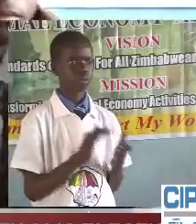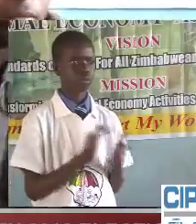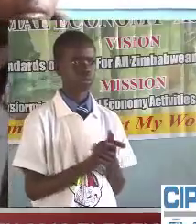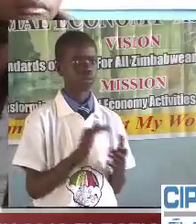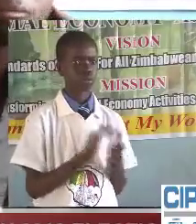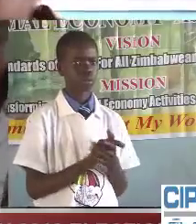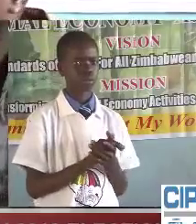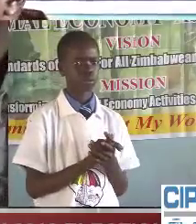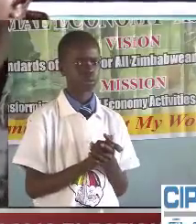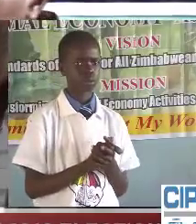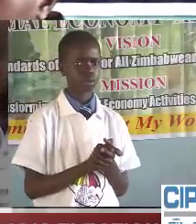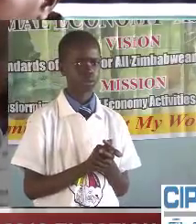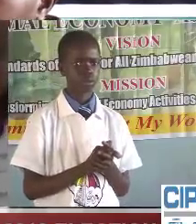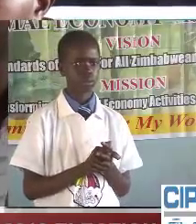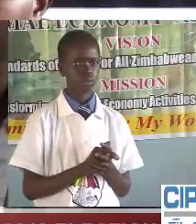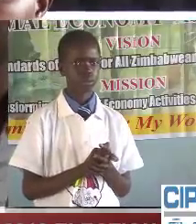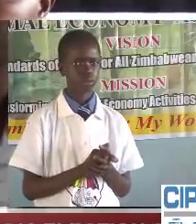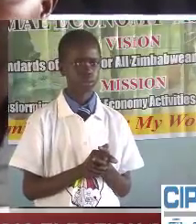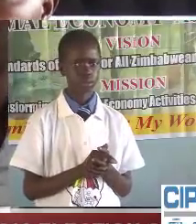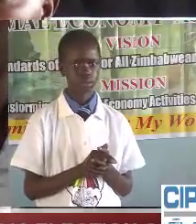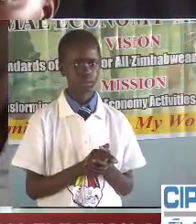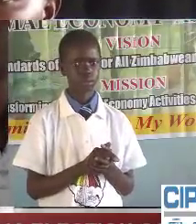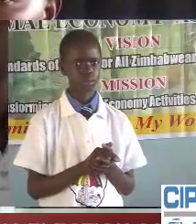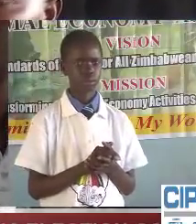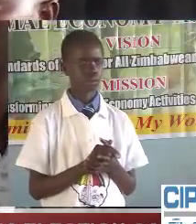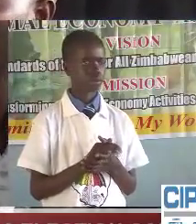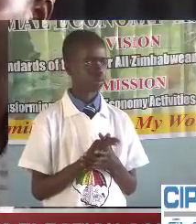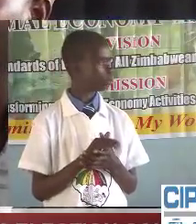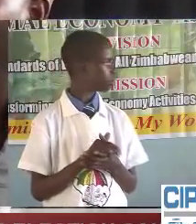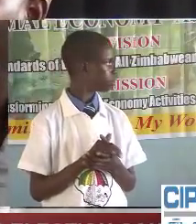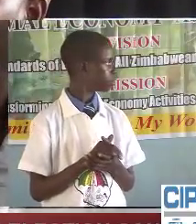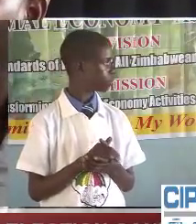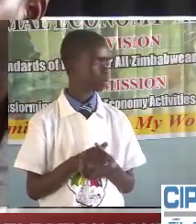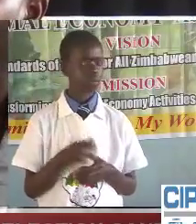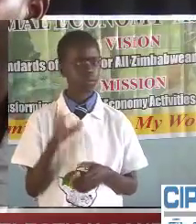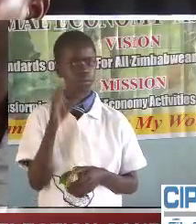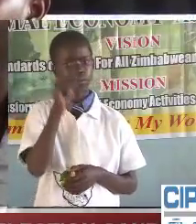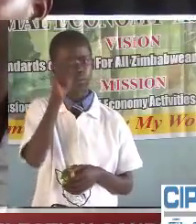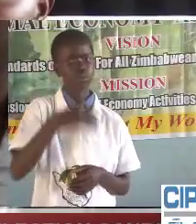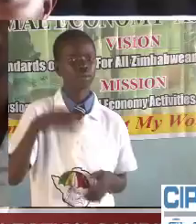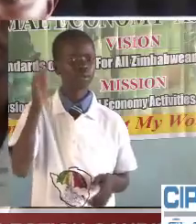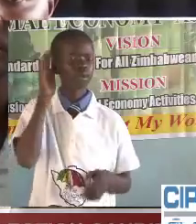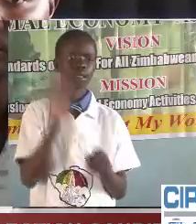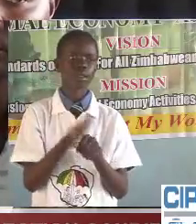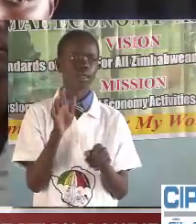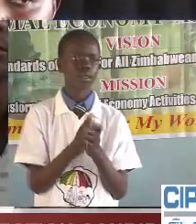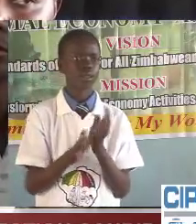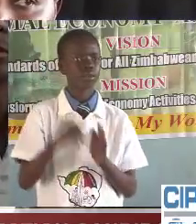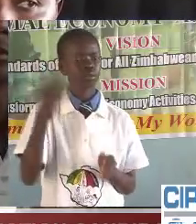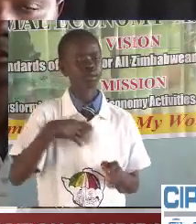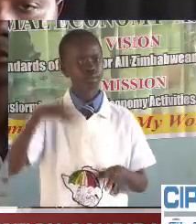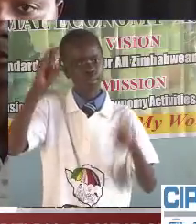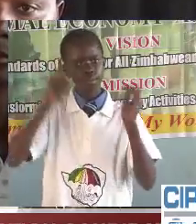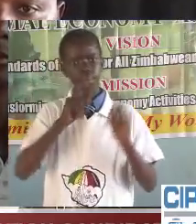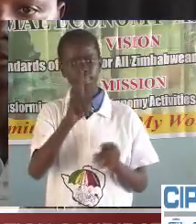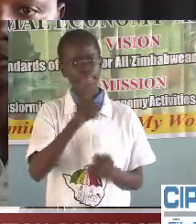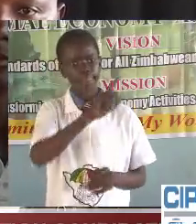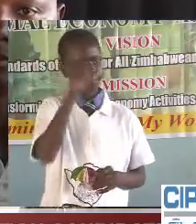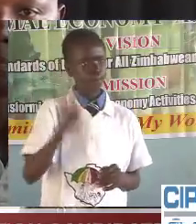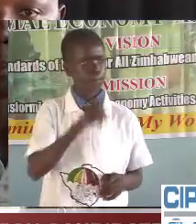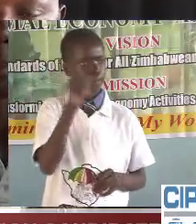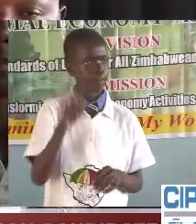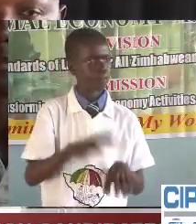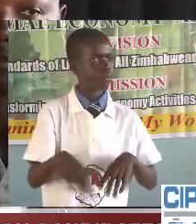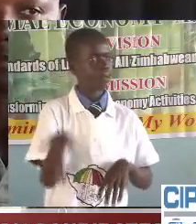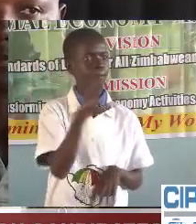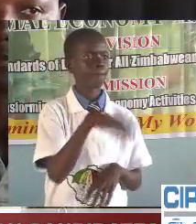Ndofunga mangozvinzwira mega hanzi kana mutaura nesu hamusatiudza kuti makanyanyodzidza chaizvo zvatinoda kunzwa. Toda kunzwa